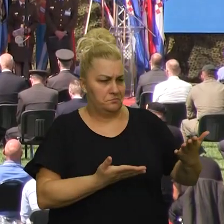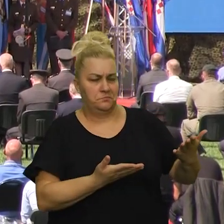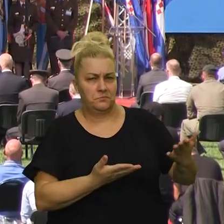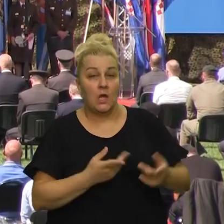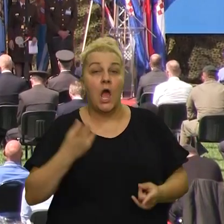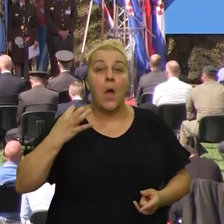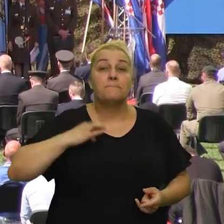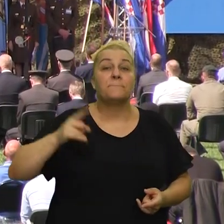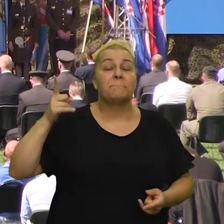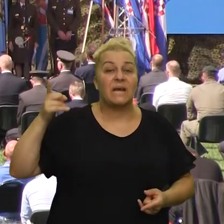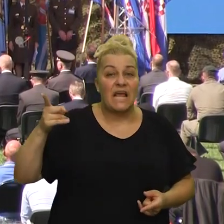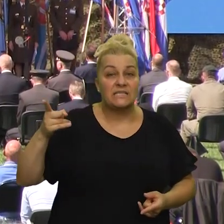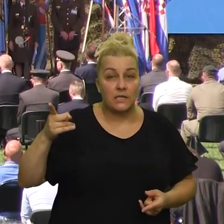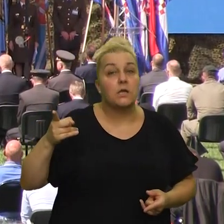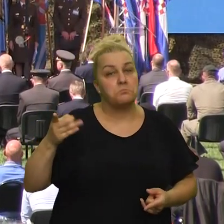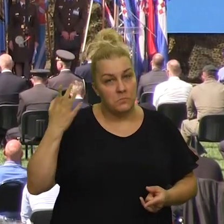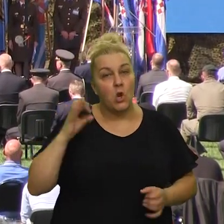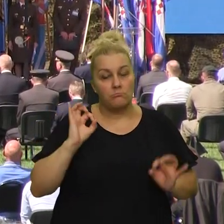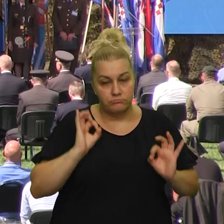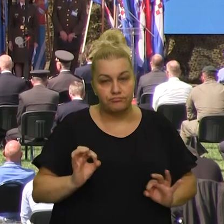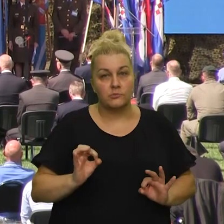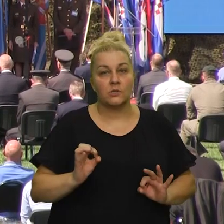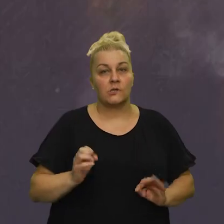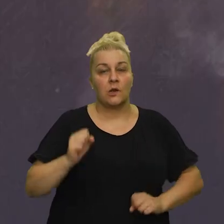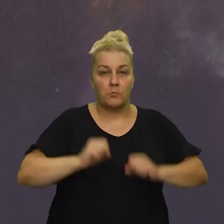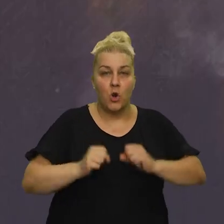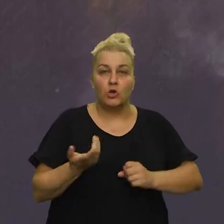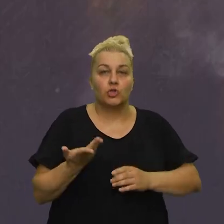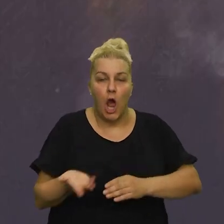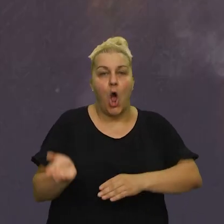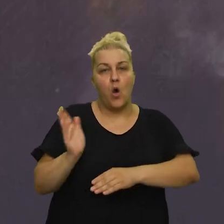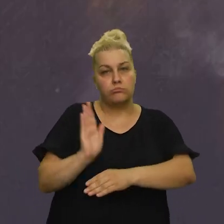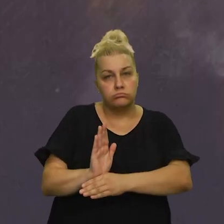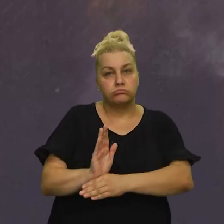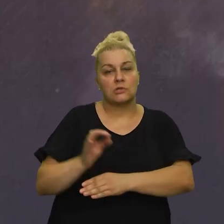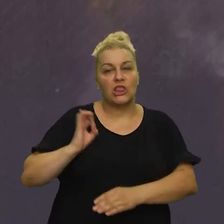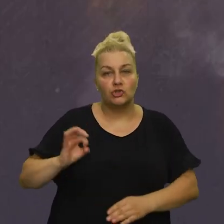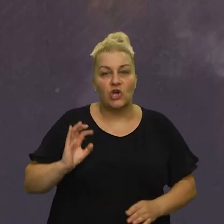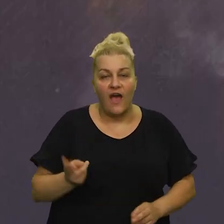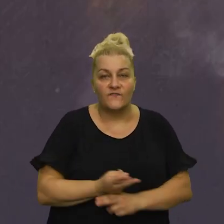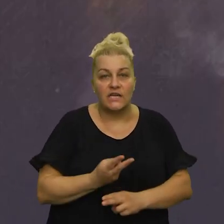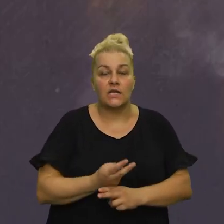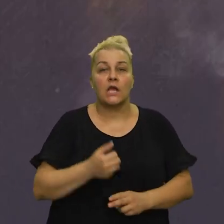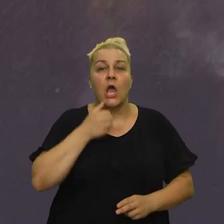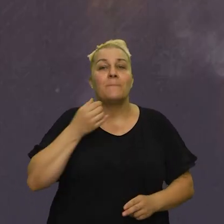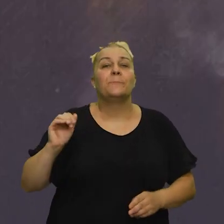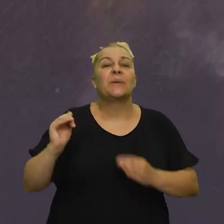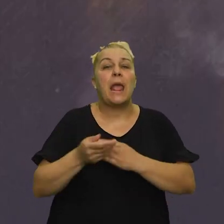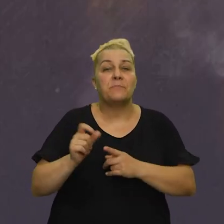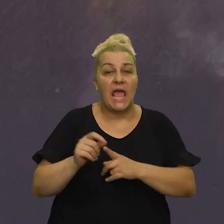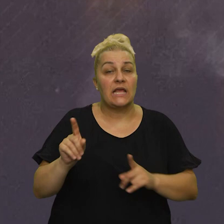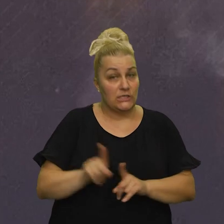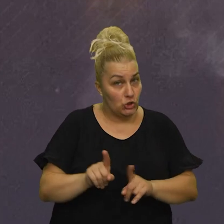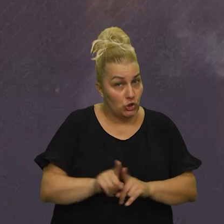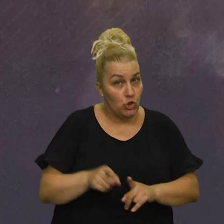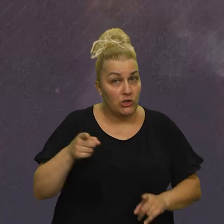postavio zrelo kao državnik. I premijer isto tako